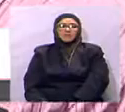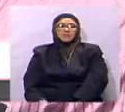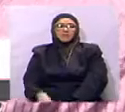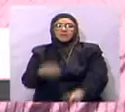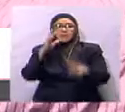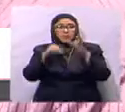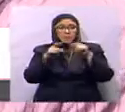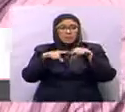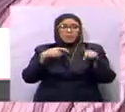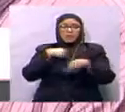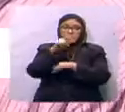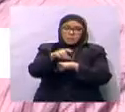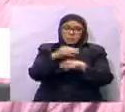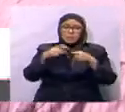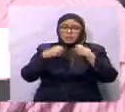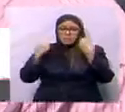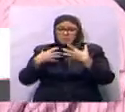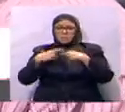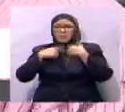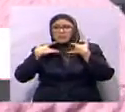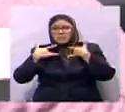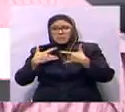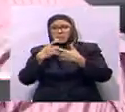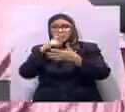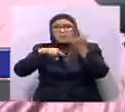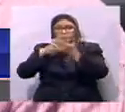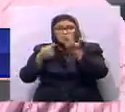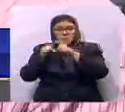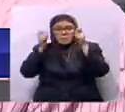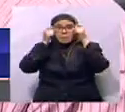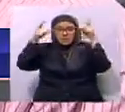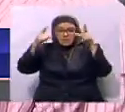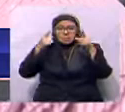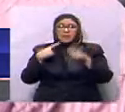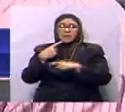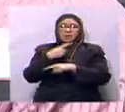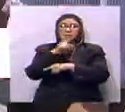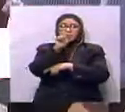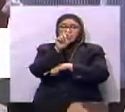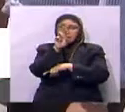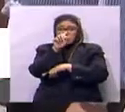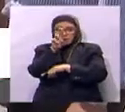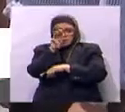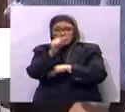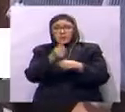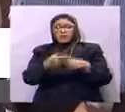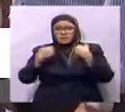ada kaunselor kita lah. Ya, tapi ini perlu rujukan daripada keluarga ataupun yang daripada masyarakat sini.